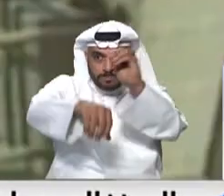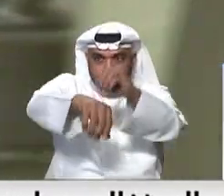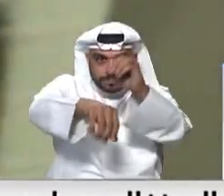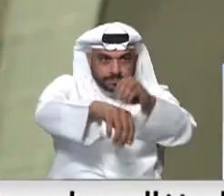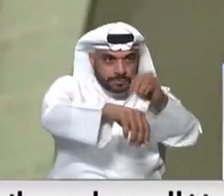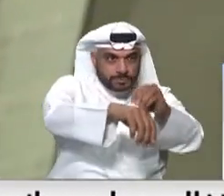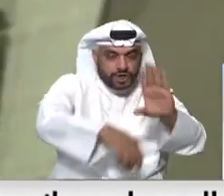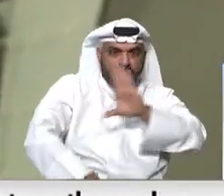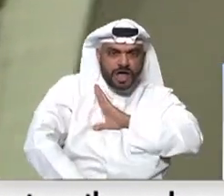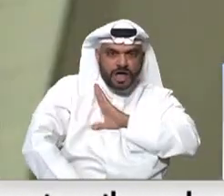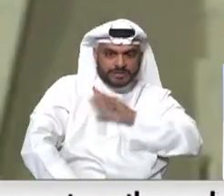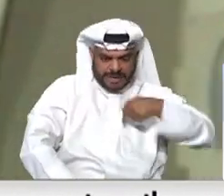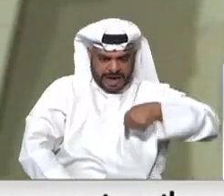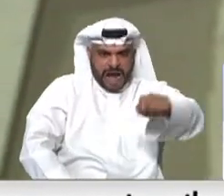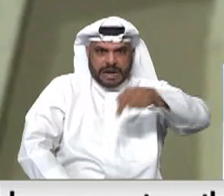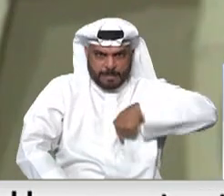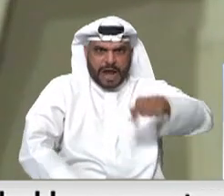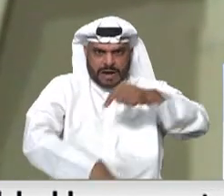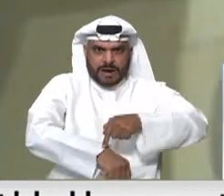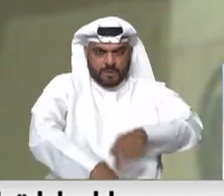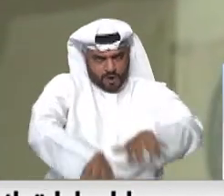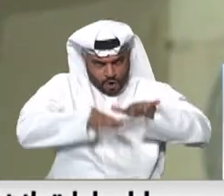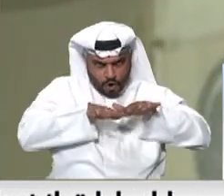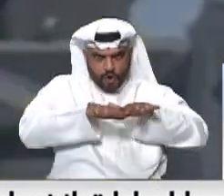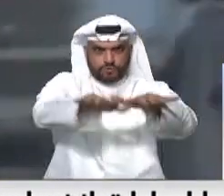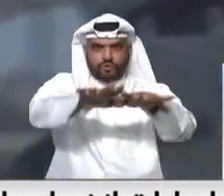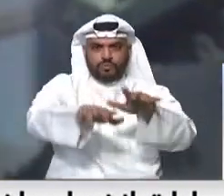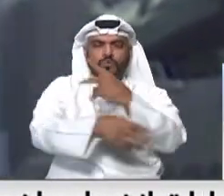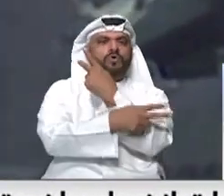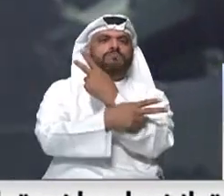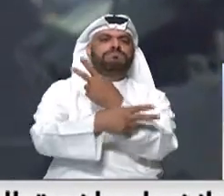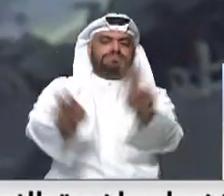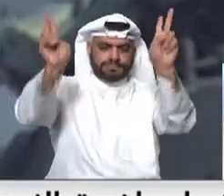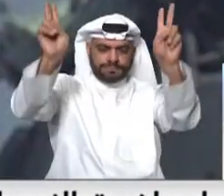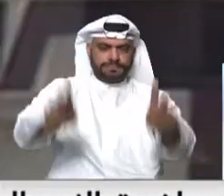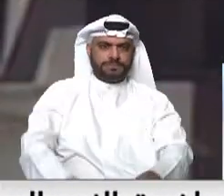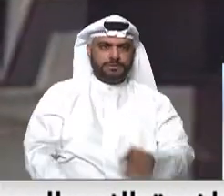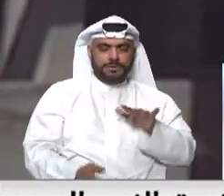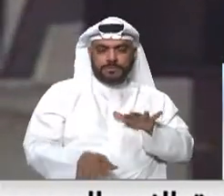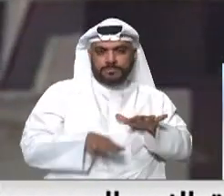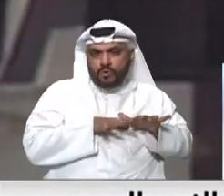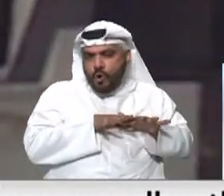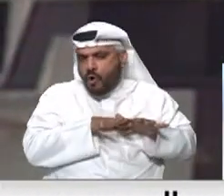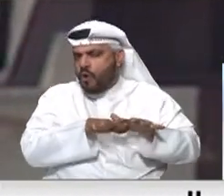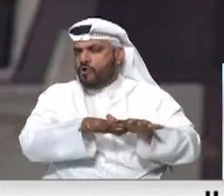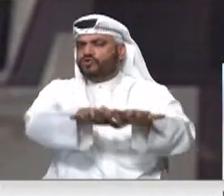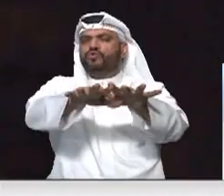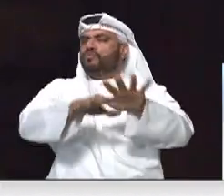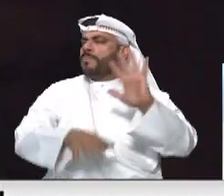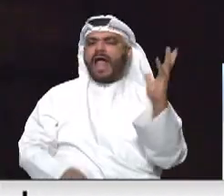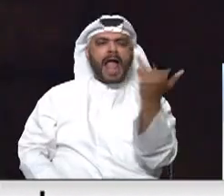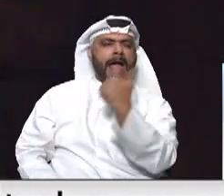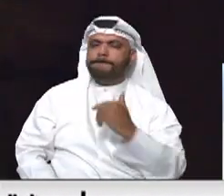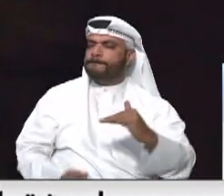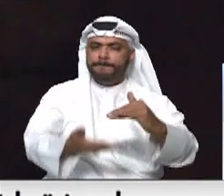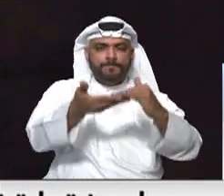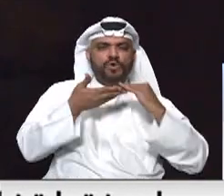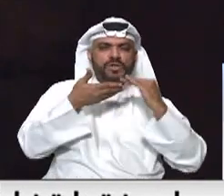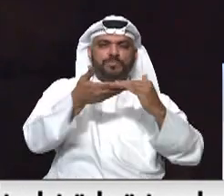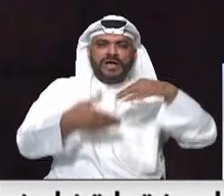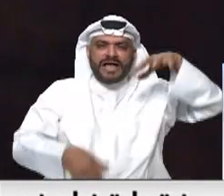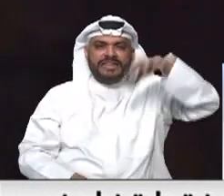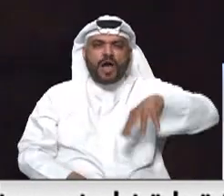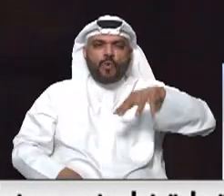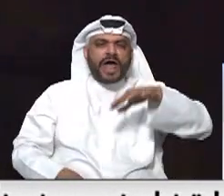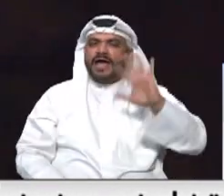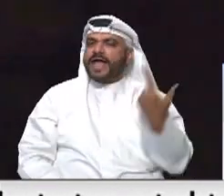القيادي والعسكري والسياسي الذي تلعبه بريطانيا في أكبر عمل عسكري نوعي منذ نهاية الحرب العالمية